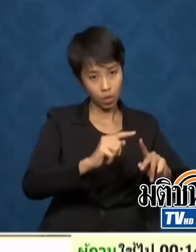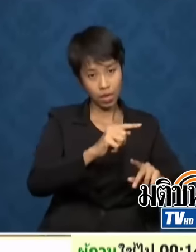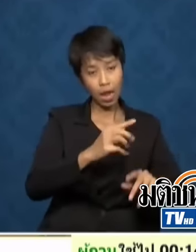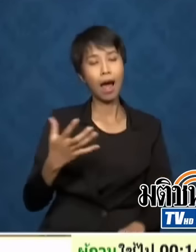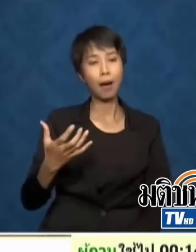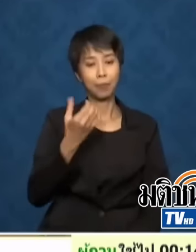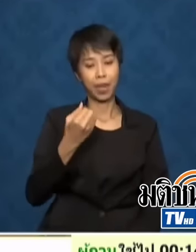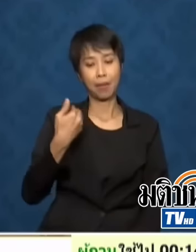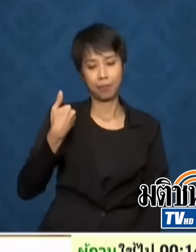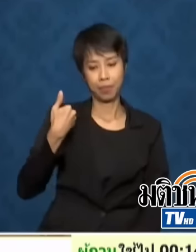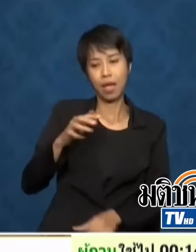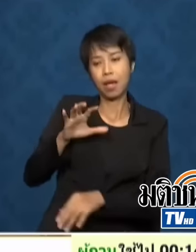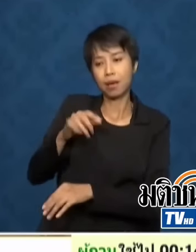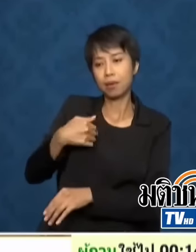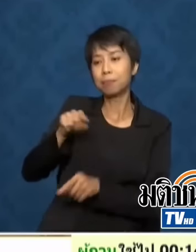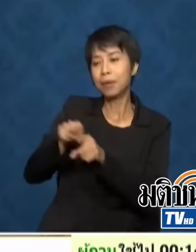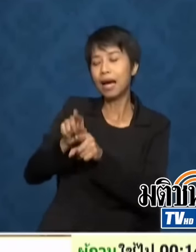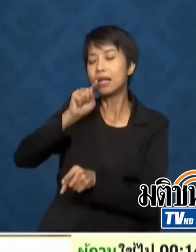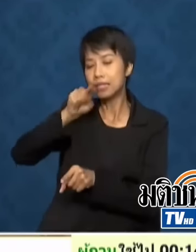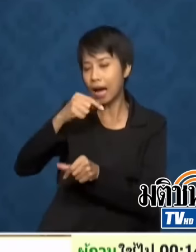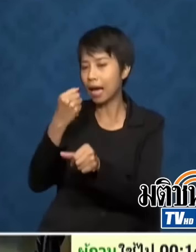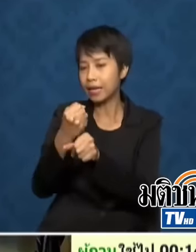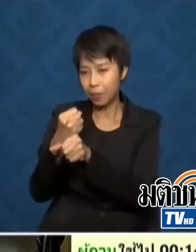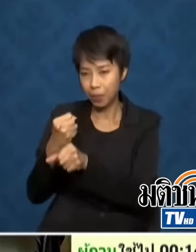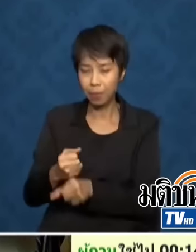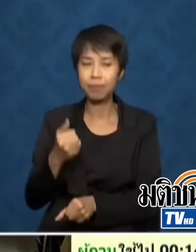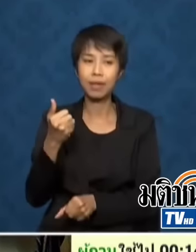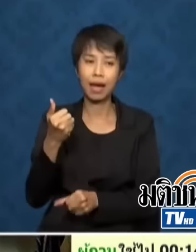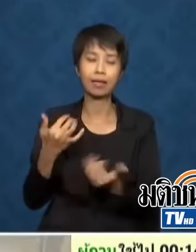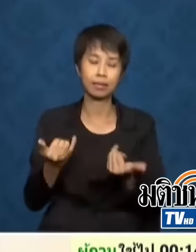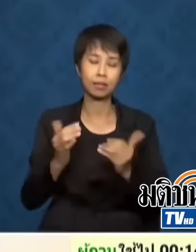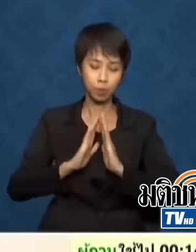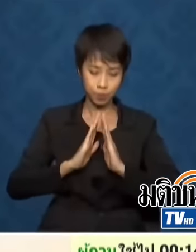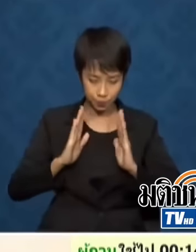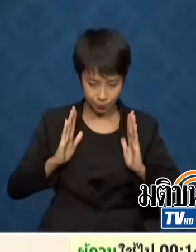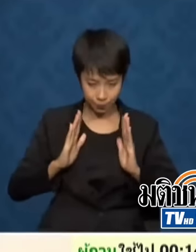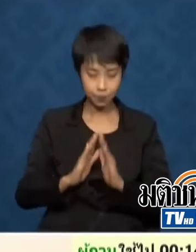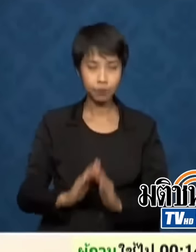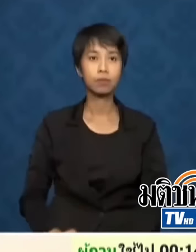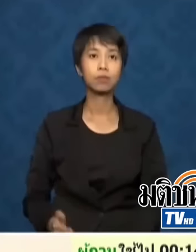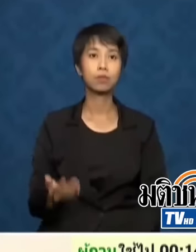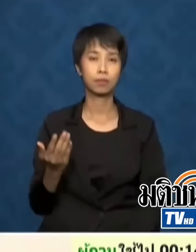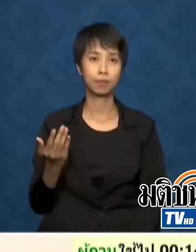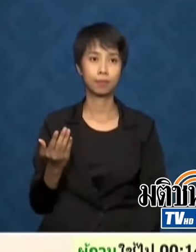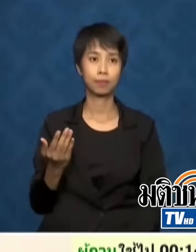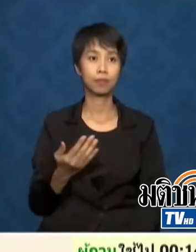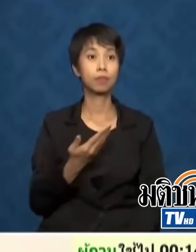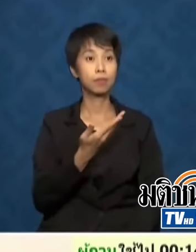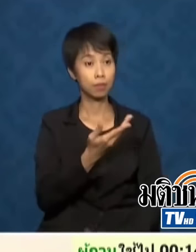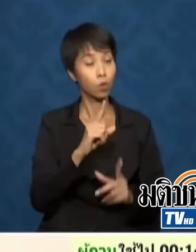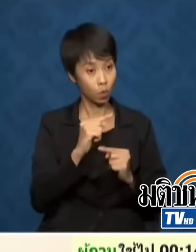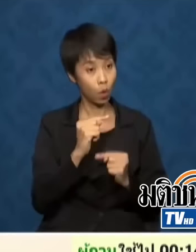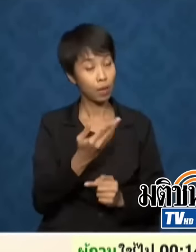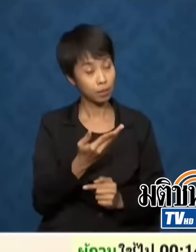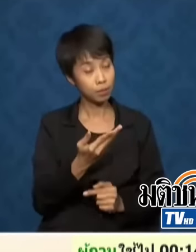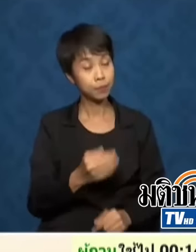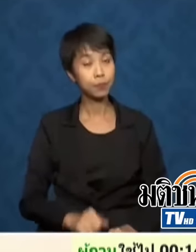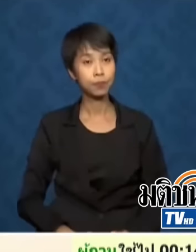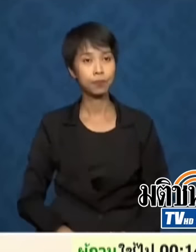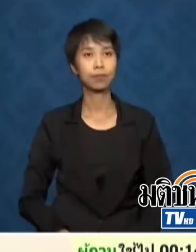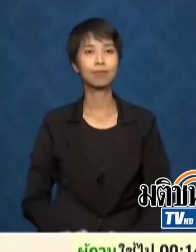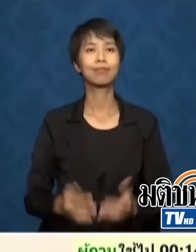พยพของท่านปฏิบัติให้ชอบด้วยกฎหมายขอบคุณครับ ครับขอบคุณมากครับจะท่านจะตอบไหมเชิญครับ